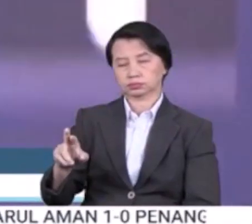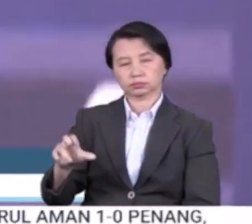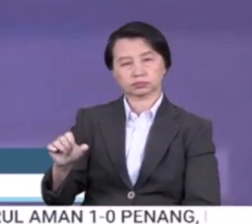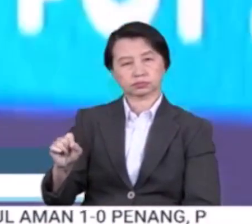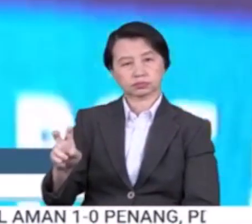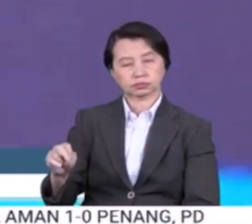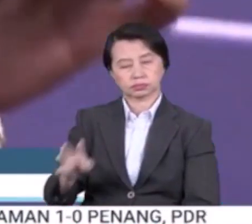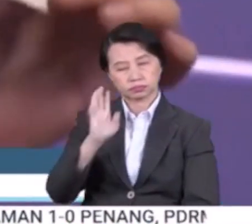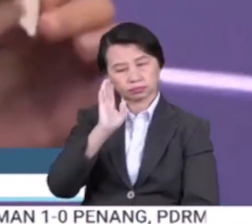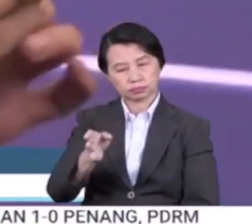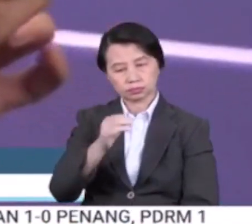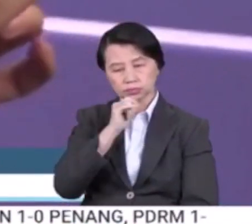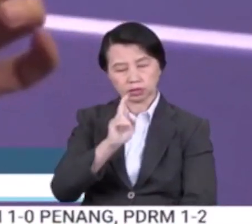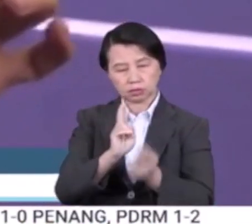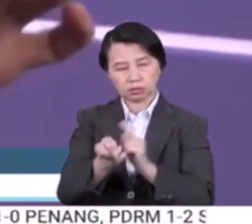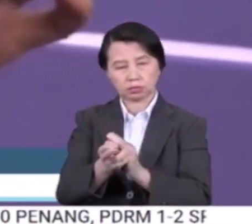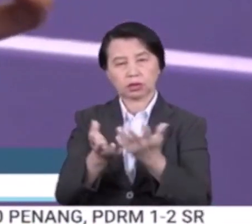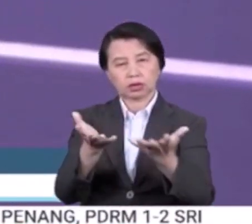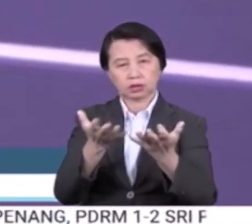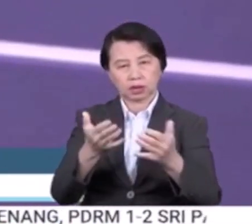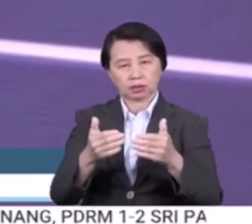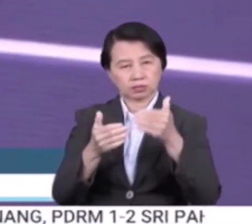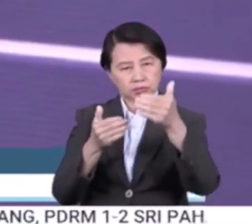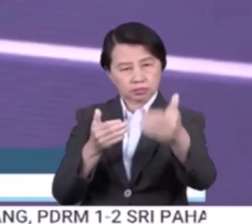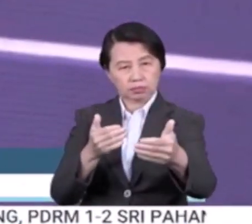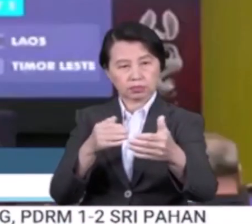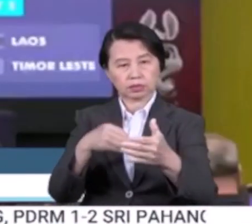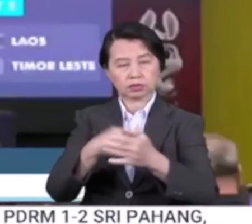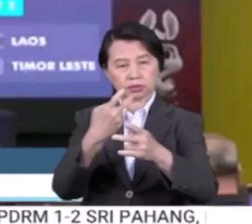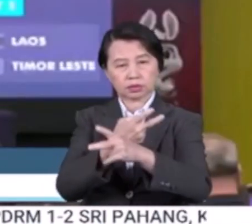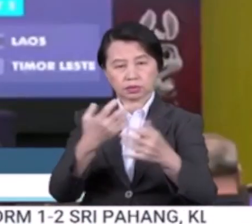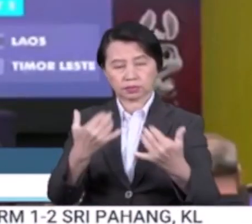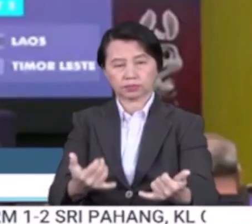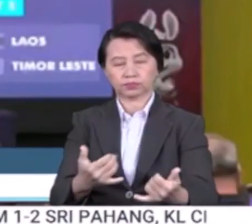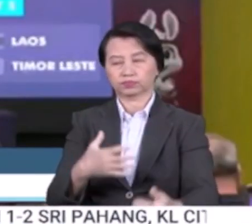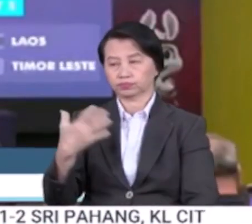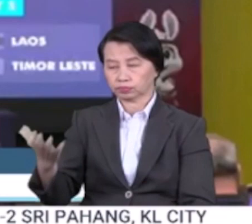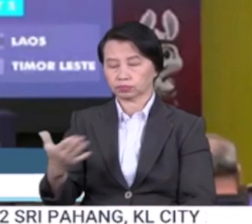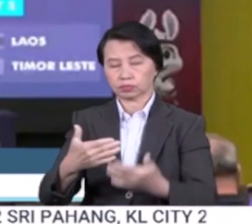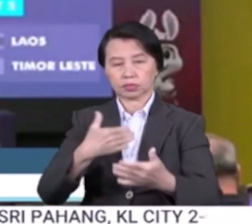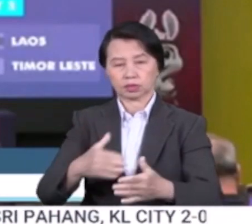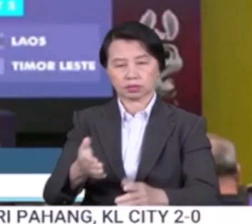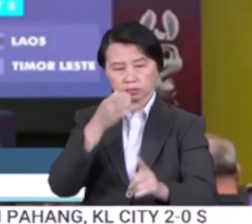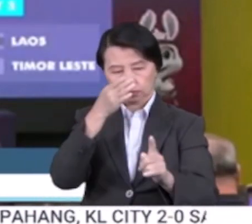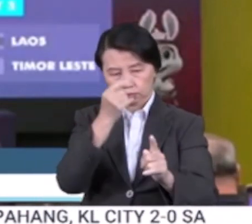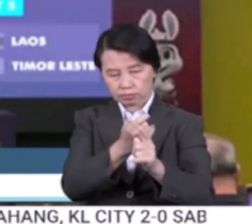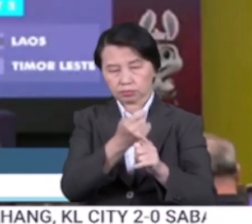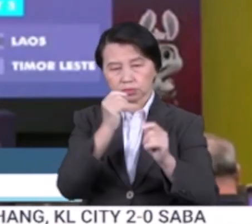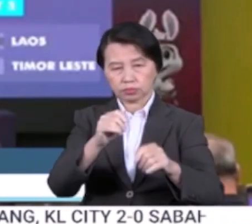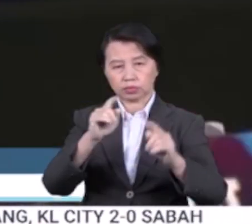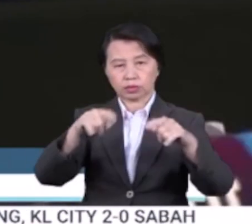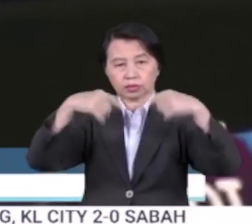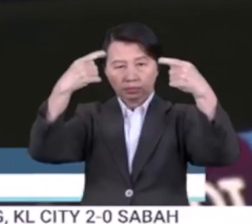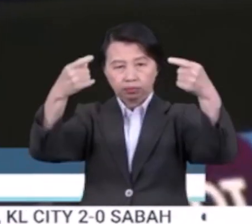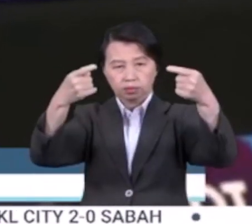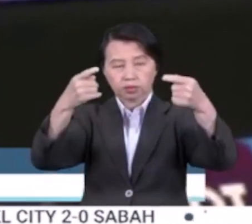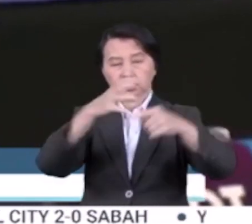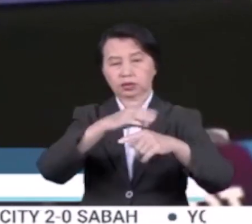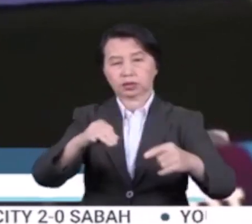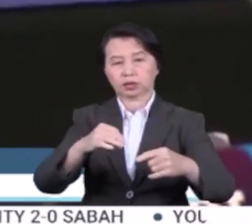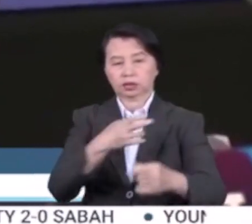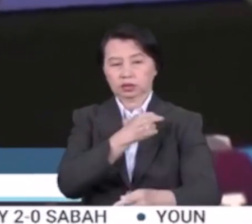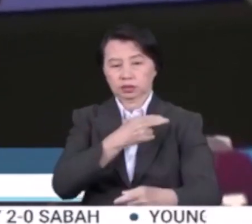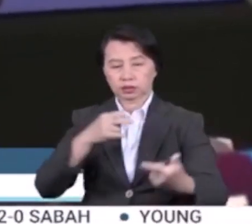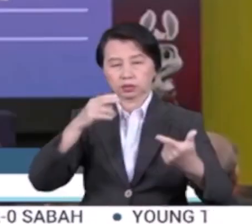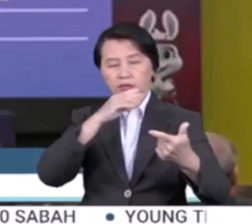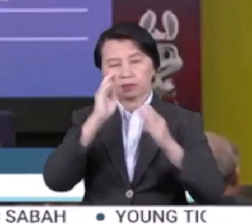pasukan tidak akan berubah yaitu ingin melangkah jauh dalam edisi kali ini beliau sebelum ini meletak sasaran layak ke final sementara itu Indonesia